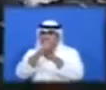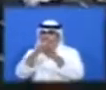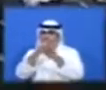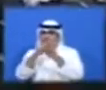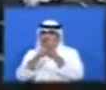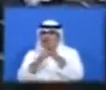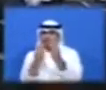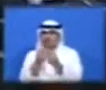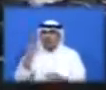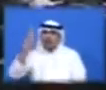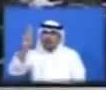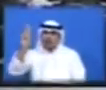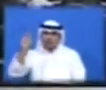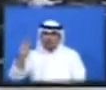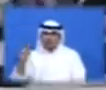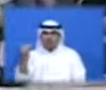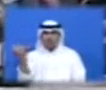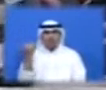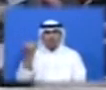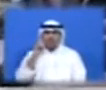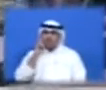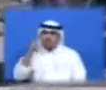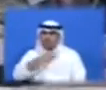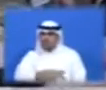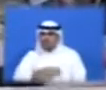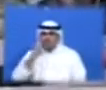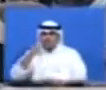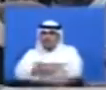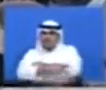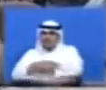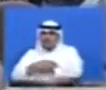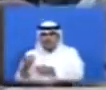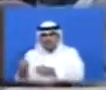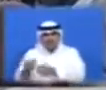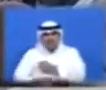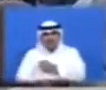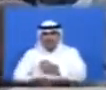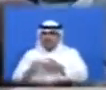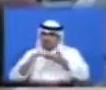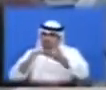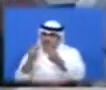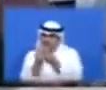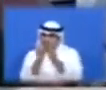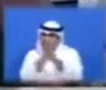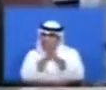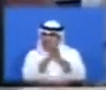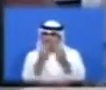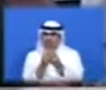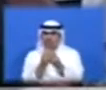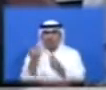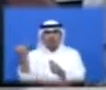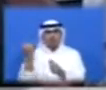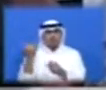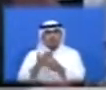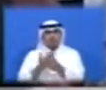الأمم المتحدة من أجل مكافحة ظواهر الفقر والجوع وتعزيز المساواة والكرامة الإنسانية كمبادئ أساسية